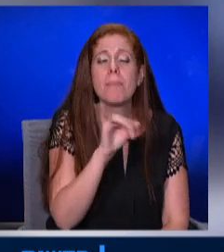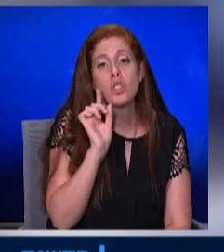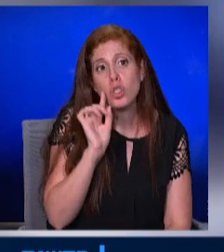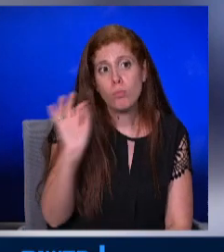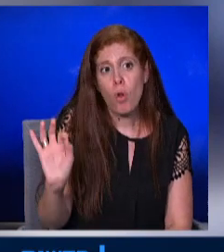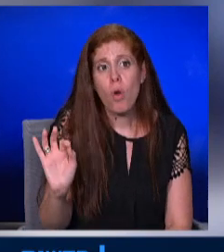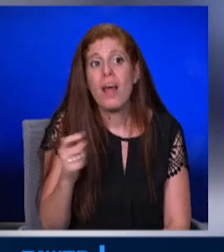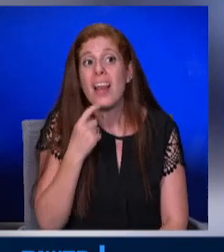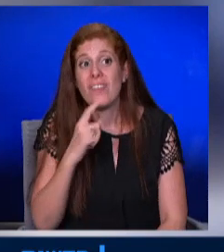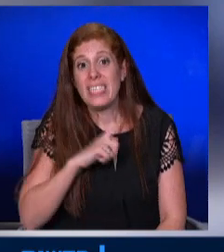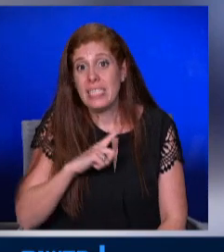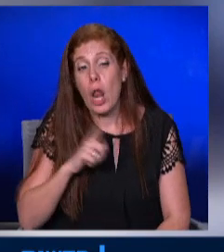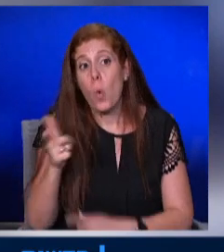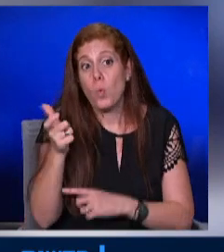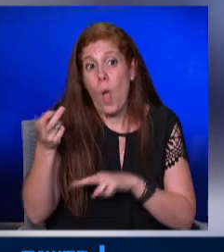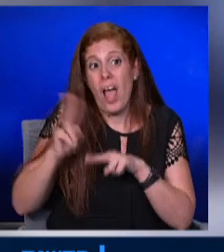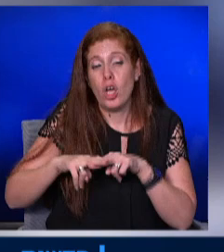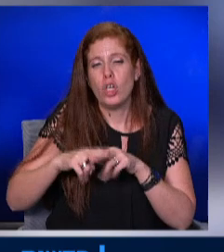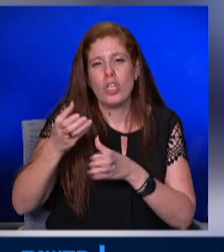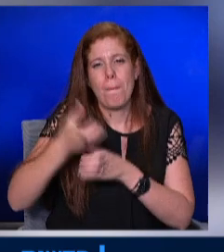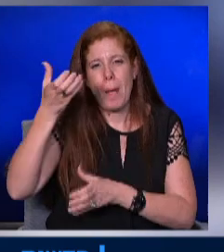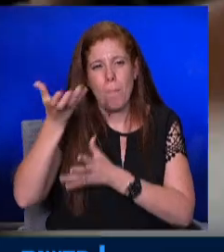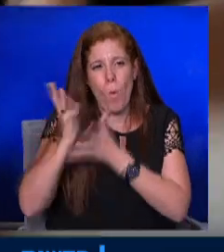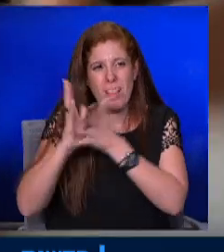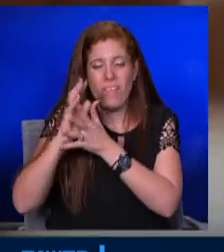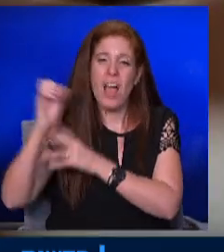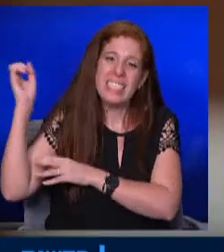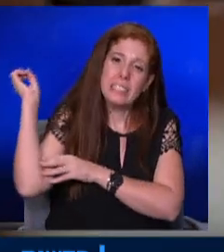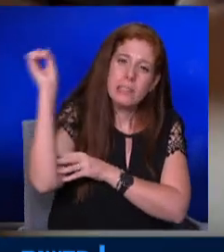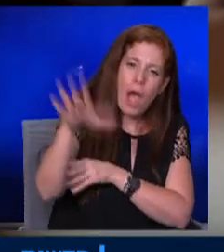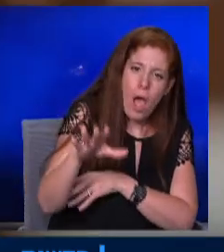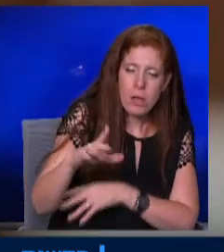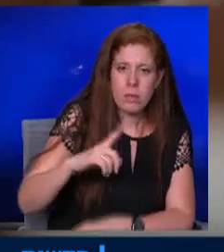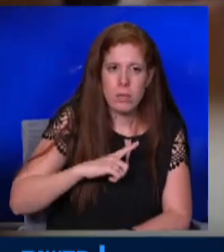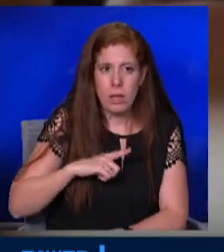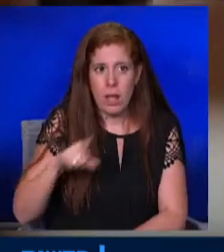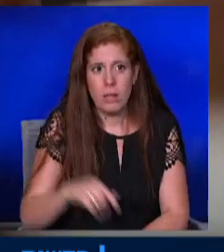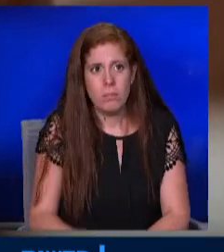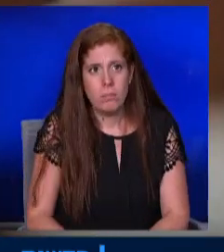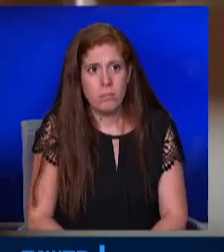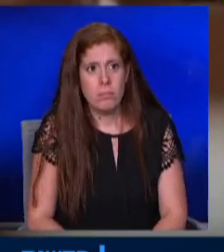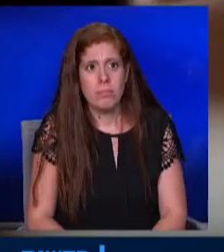נורה לאחר שזרק בקבוק תבערה אל עבר הכוחות. עשה וחדרן אחו, לא הוא לי